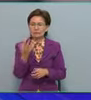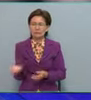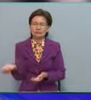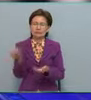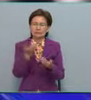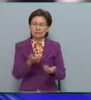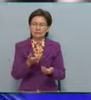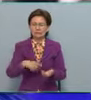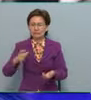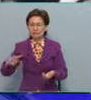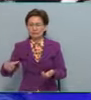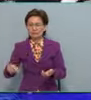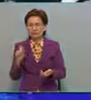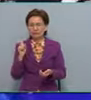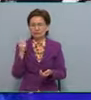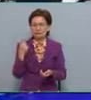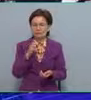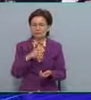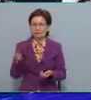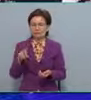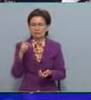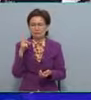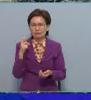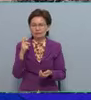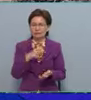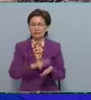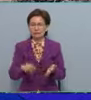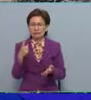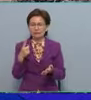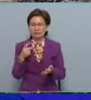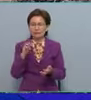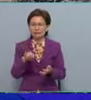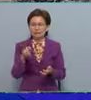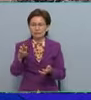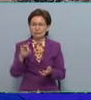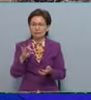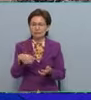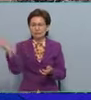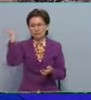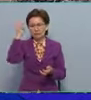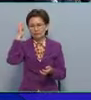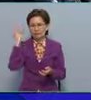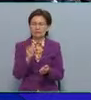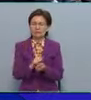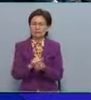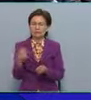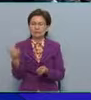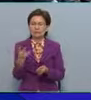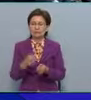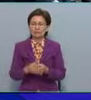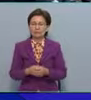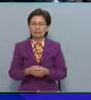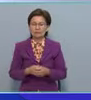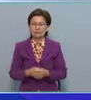жалпы 1 миллион 181 мың тонна көмір отыны қажет. Әзірге оның 514 мың тоннасы толық тасымалданған. Оның барлығы